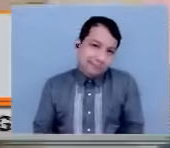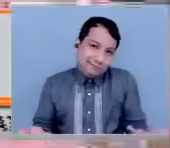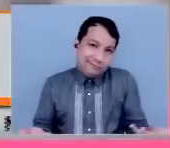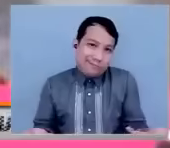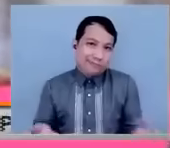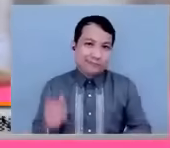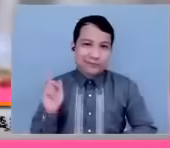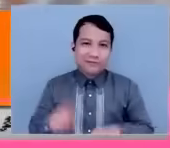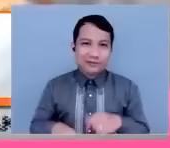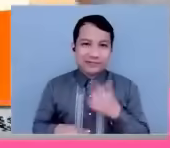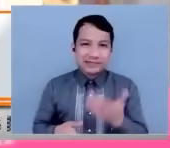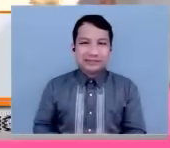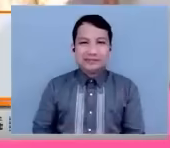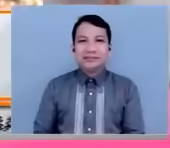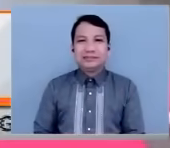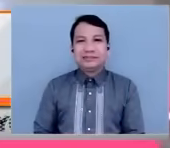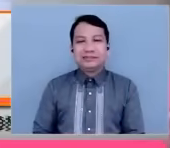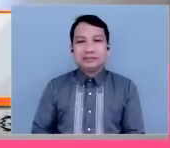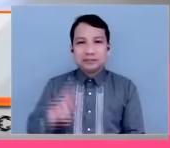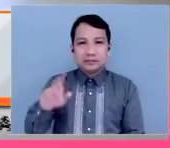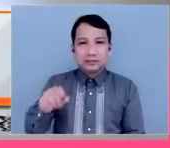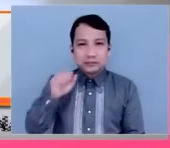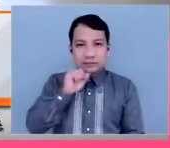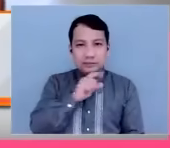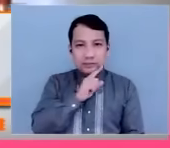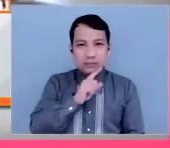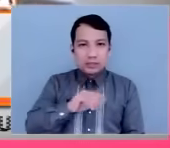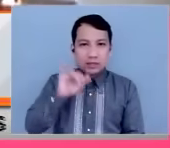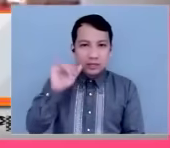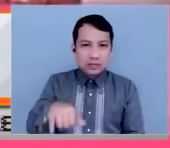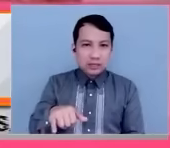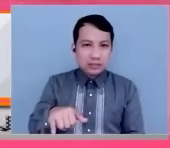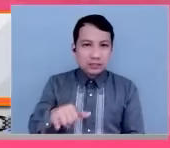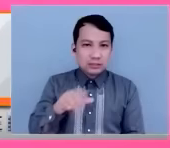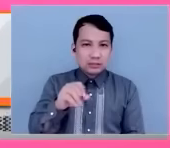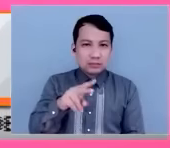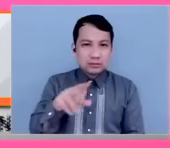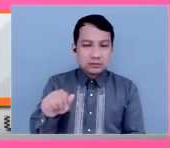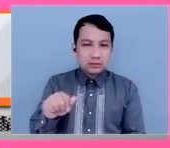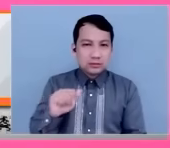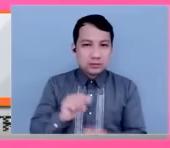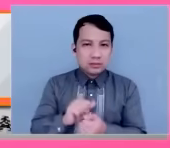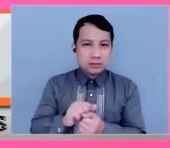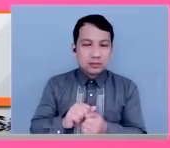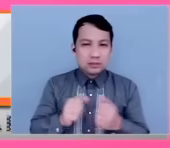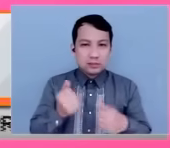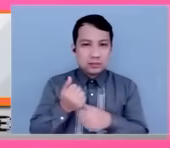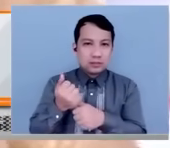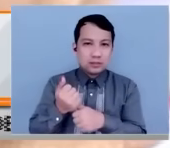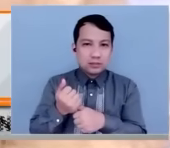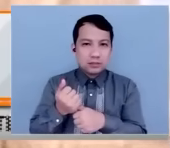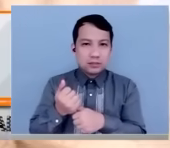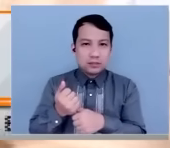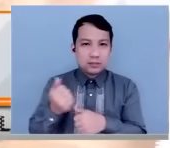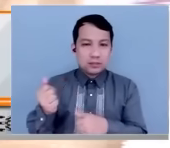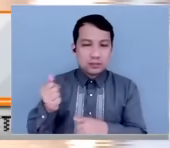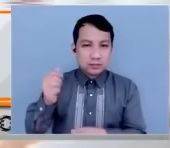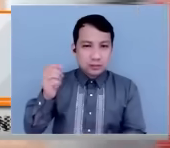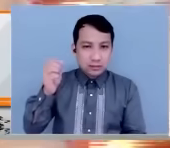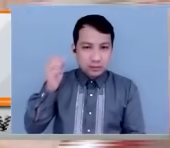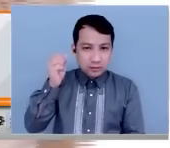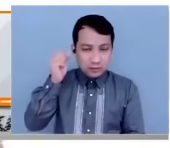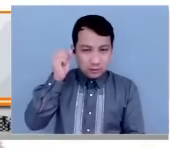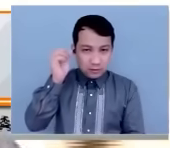ba bukod kay VP sar hindi rin dumalo sa zona ang dalawang kapartido at kaalyado ng mga Duterte na sina senator Ronald Bato